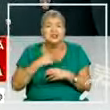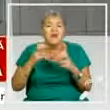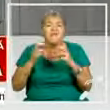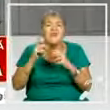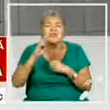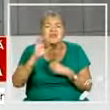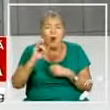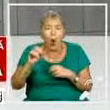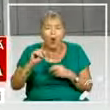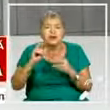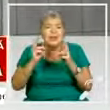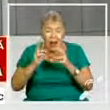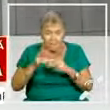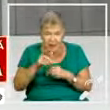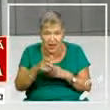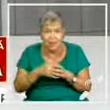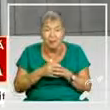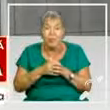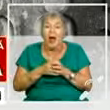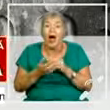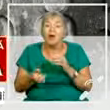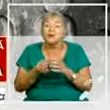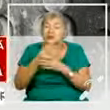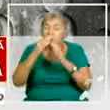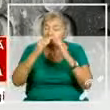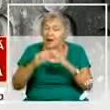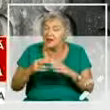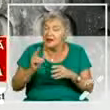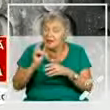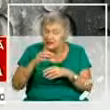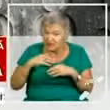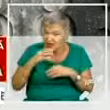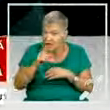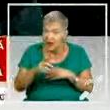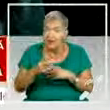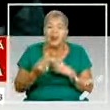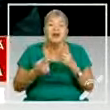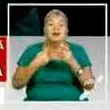fizioterapie, și că au început deja cei de la CNAS discuții cu